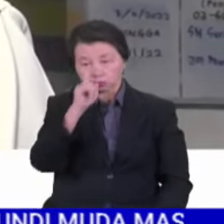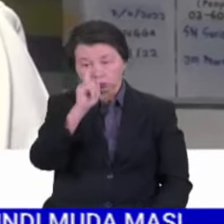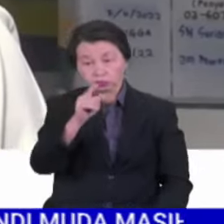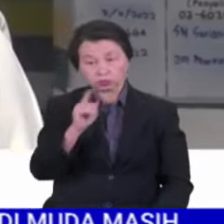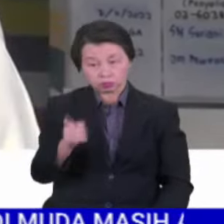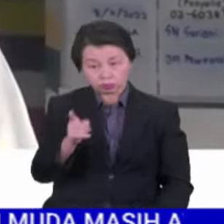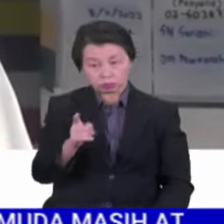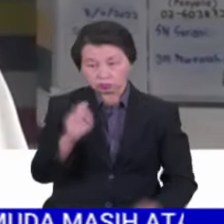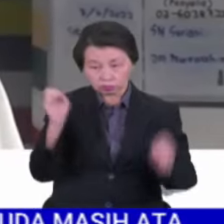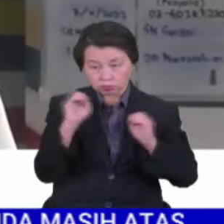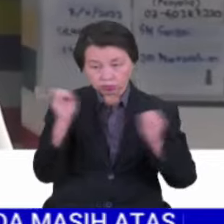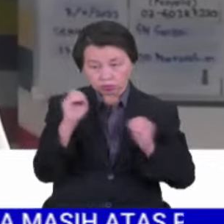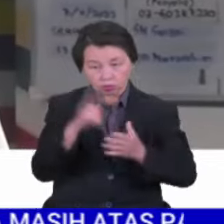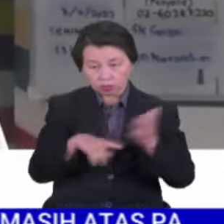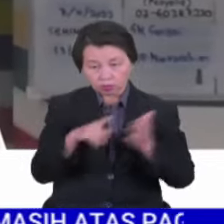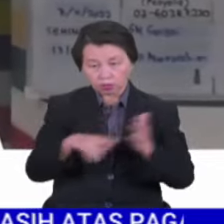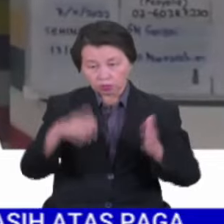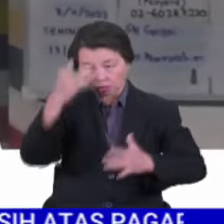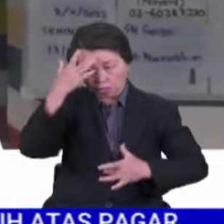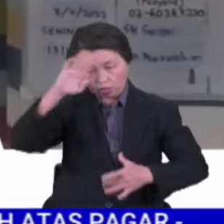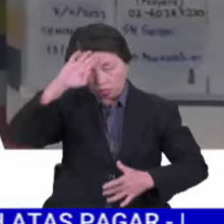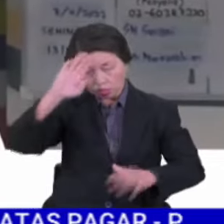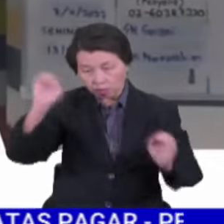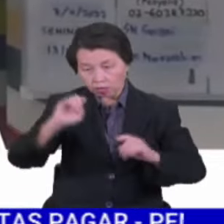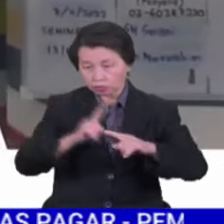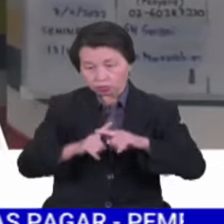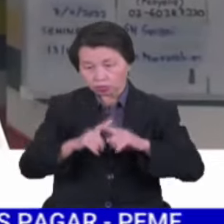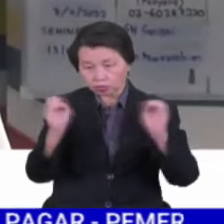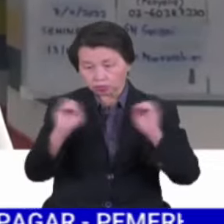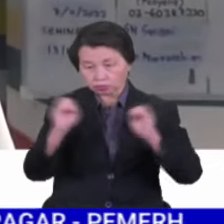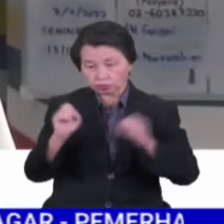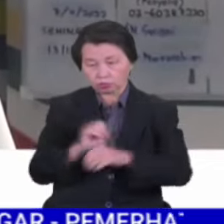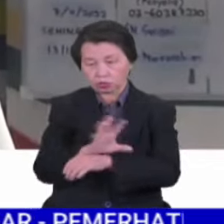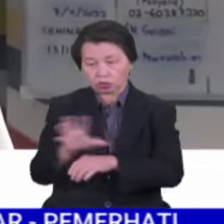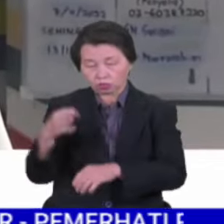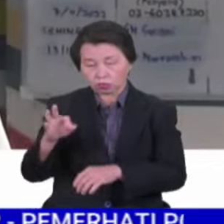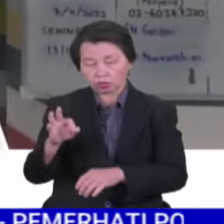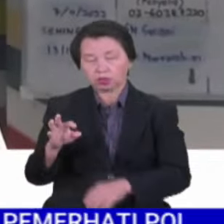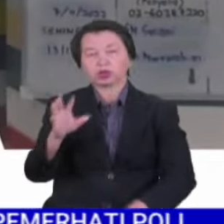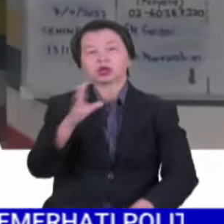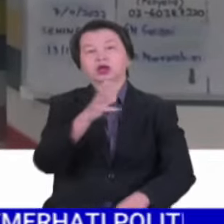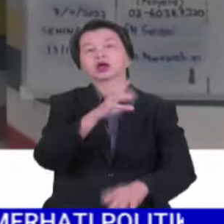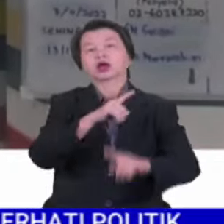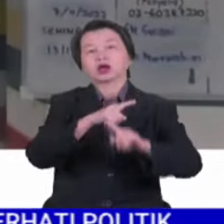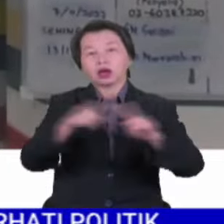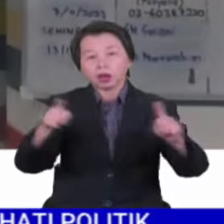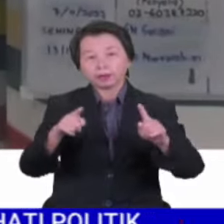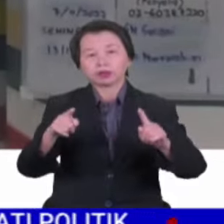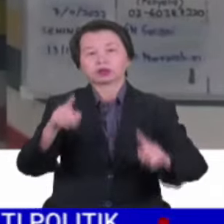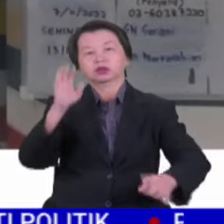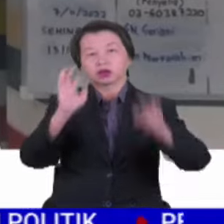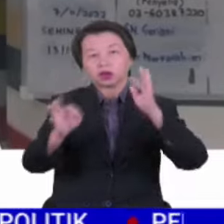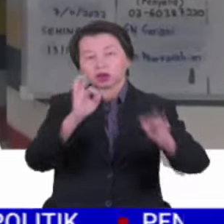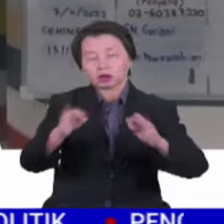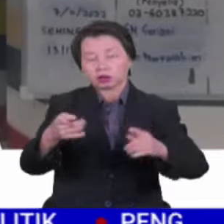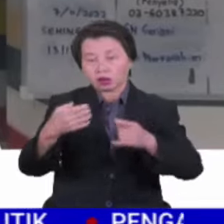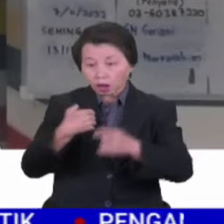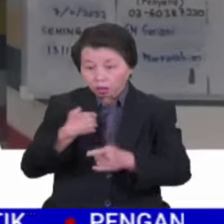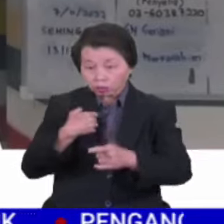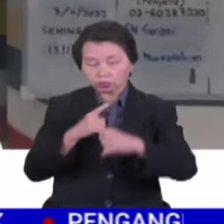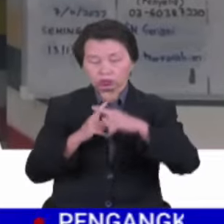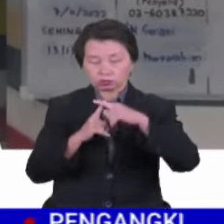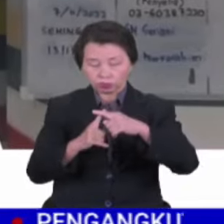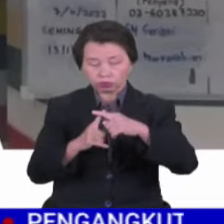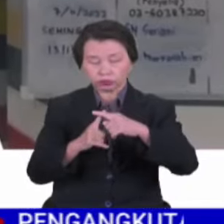pastikan mereka tidak ada apa-apa positif COVID. Dan jika didapati mereka ada